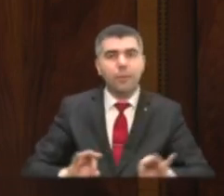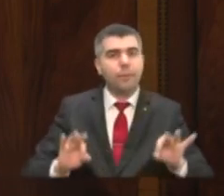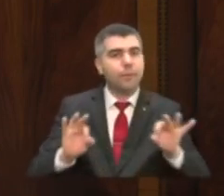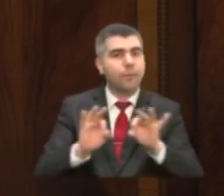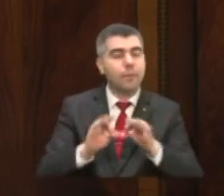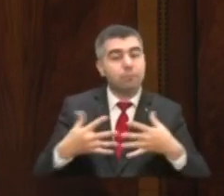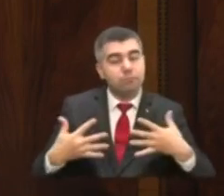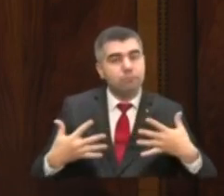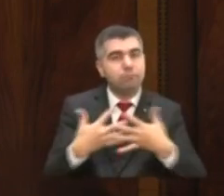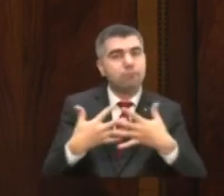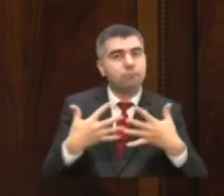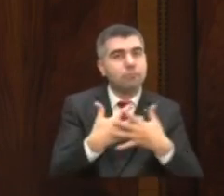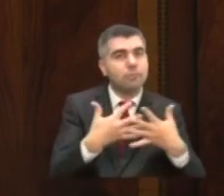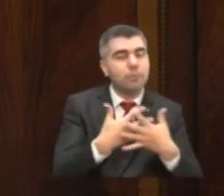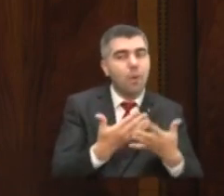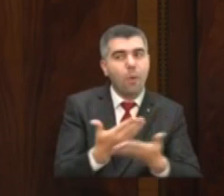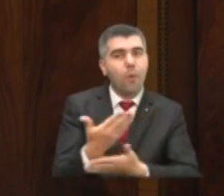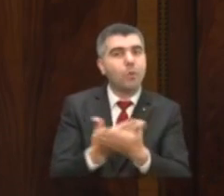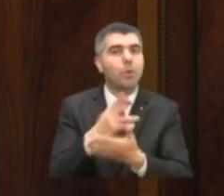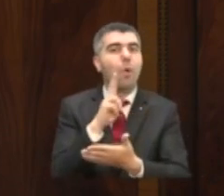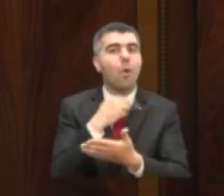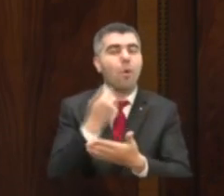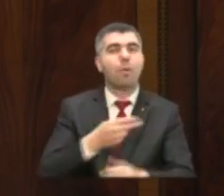وشركاؤكم في التدبير الحكومي،